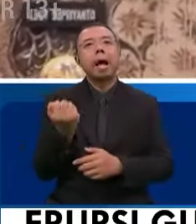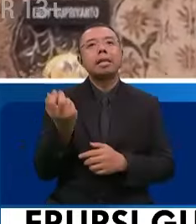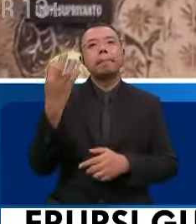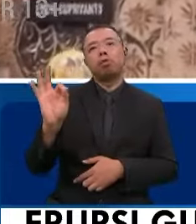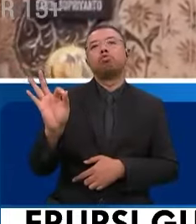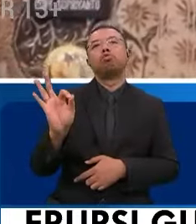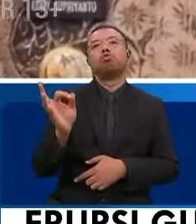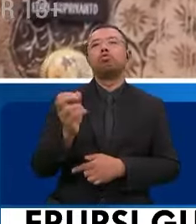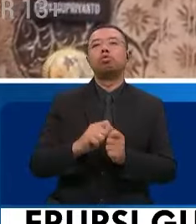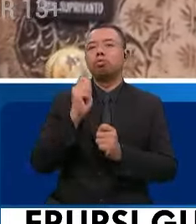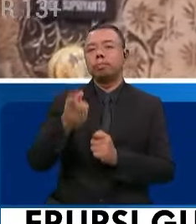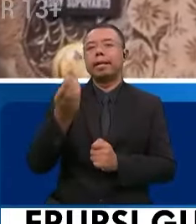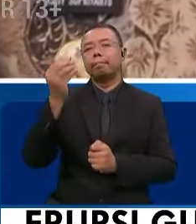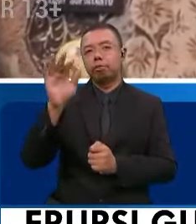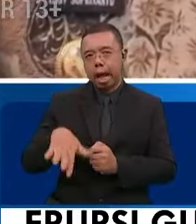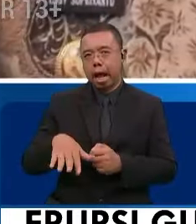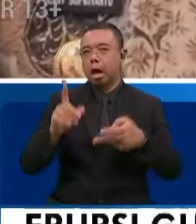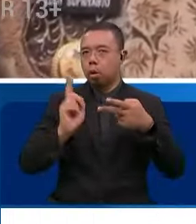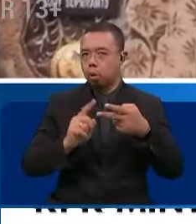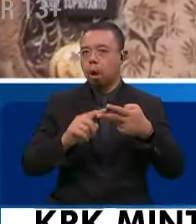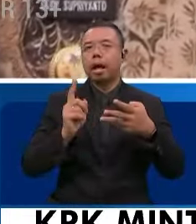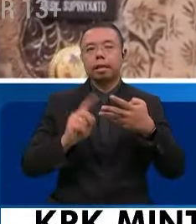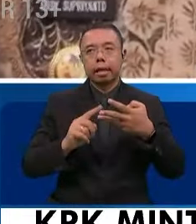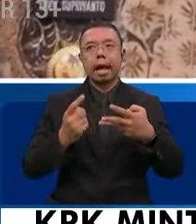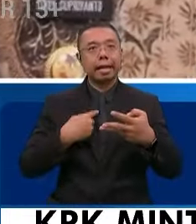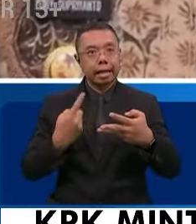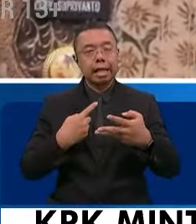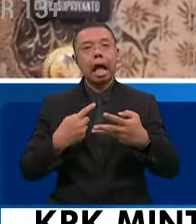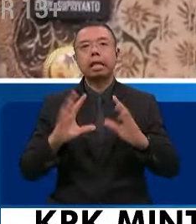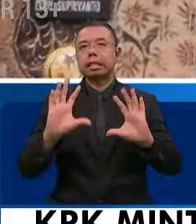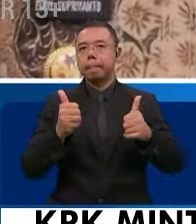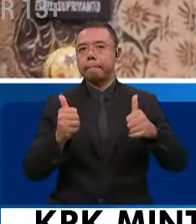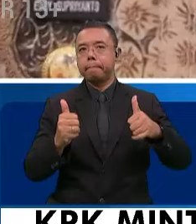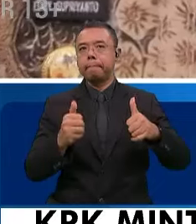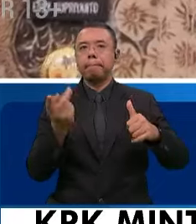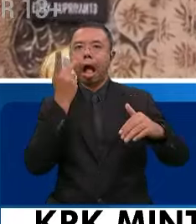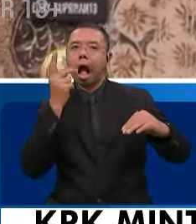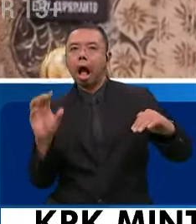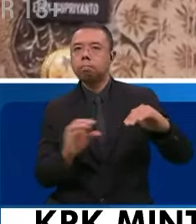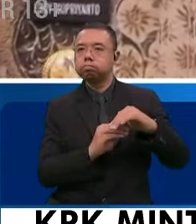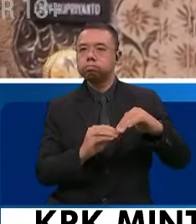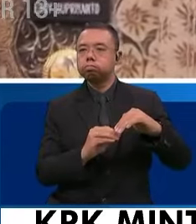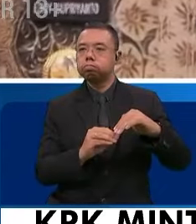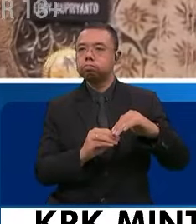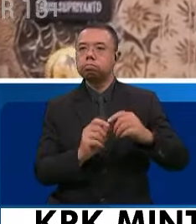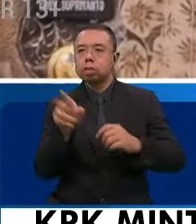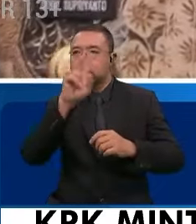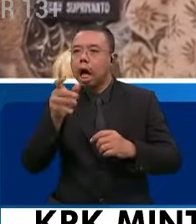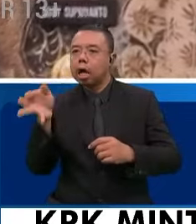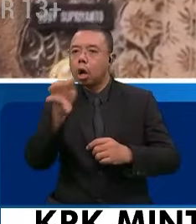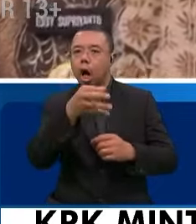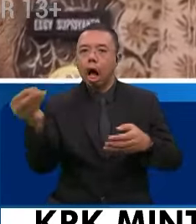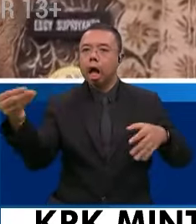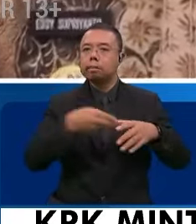terjangkau. Juga kita melakukan ketersediaan pasokan. Ketersediaan pasokan juga melakukan